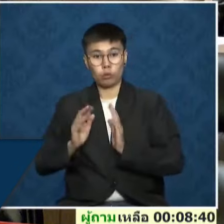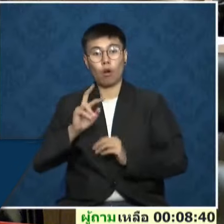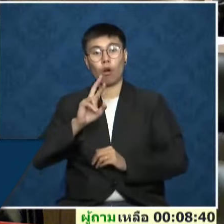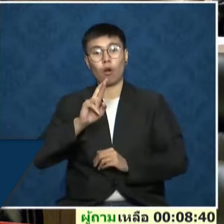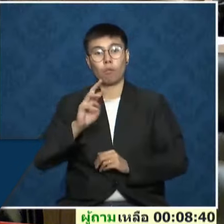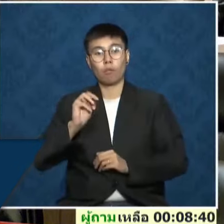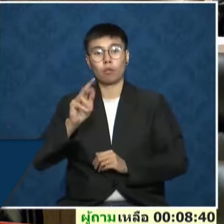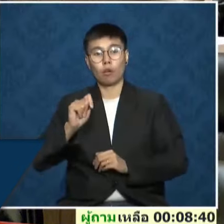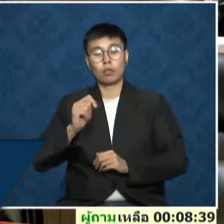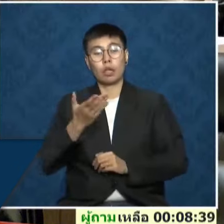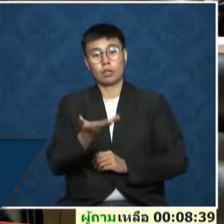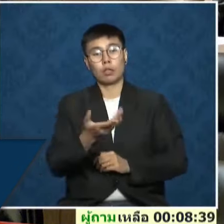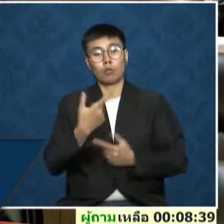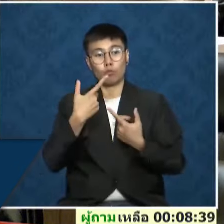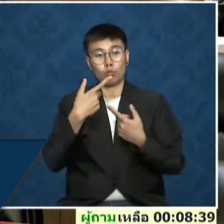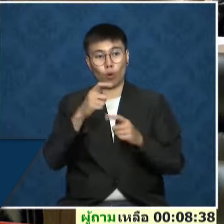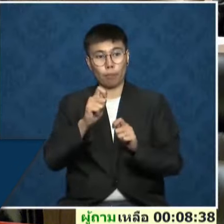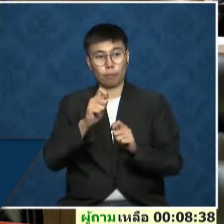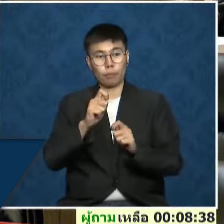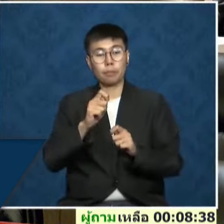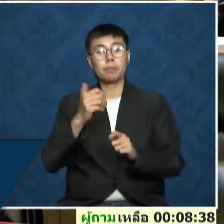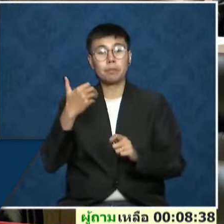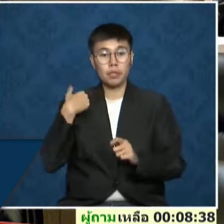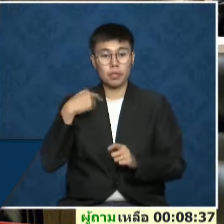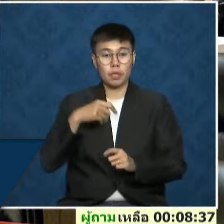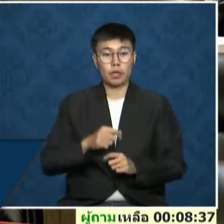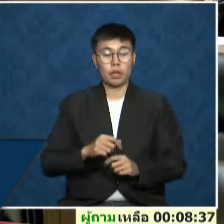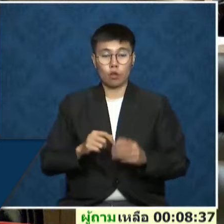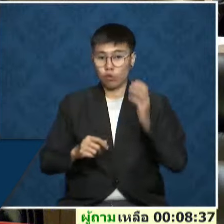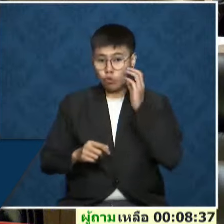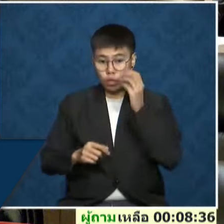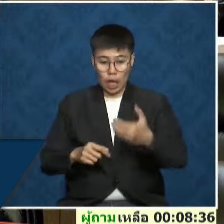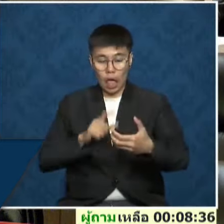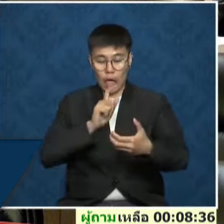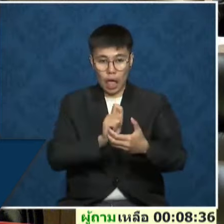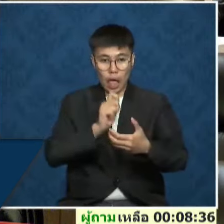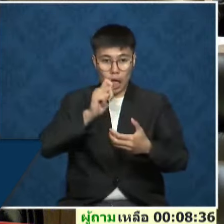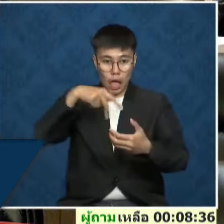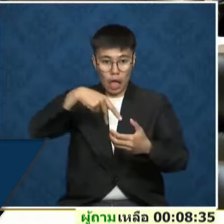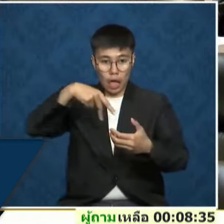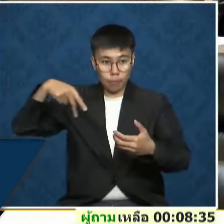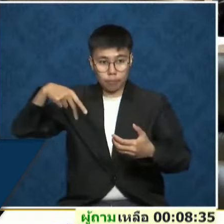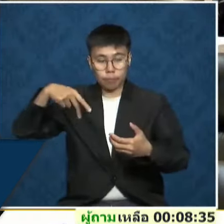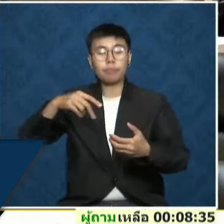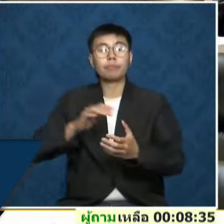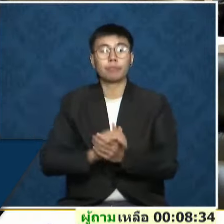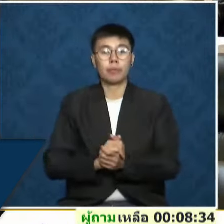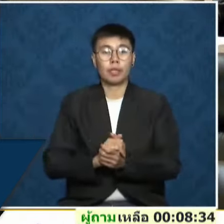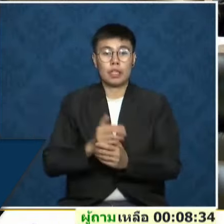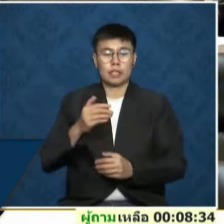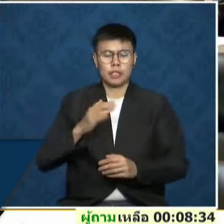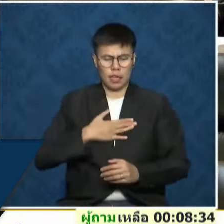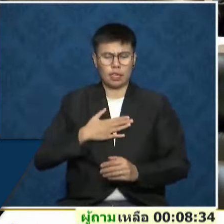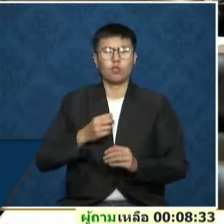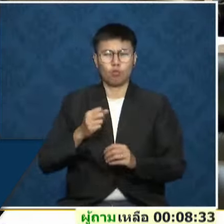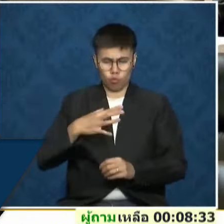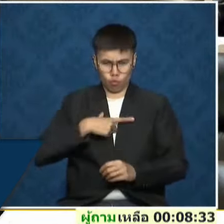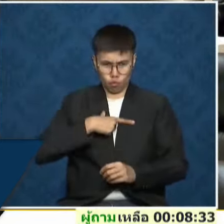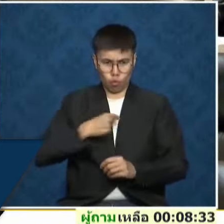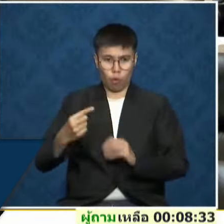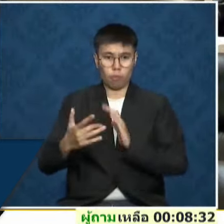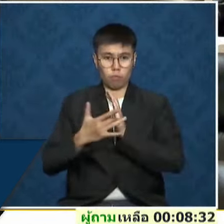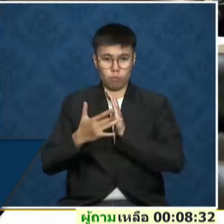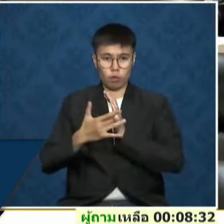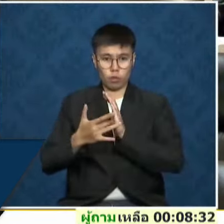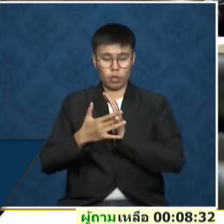ท่านตอบเรื่องว่าท่านใช้แอปพลิเคชัน School Lunch เนี่ยคือตัวดิฉันเนี่ยก็เป็นคนส่งเสริมนะคะเทคโนโลยีนะคะดิฉันก็ชื่นชอบ